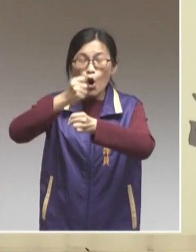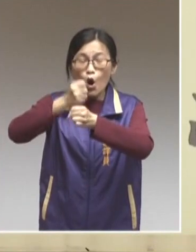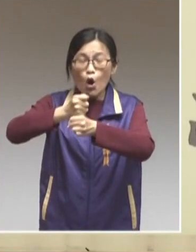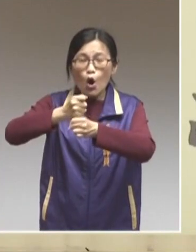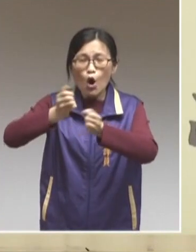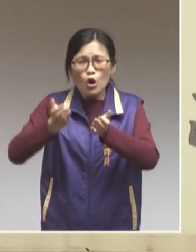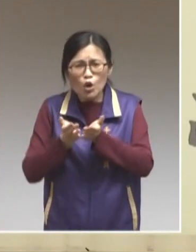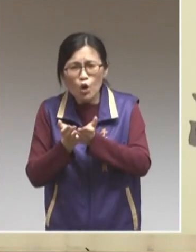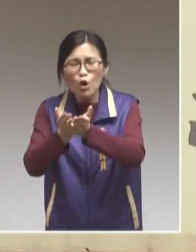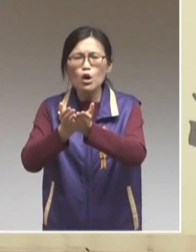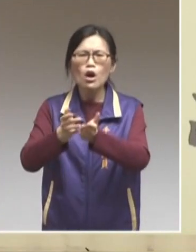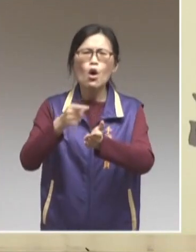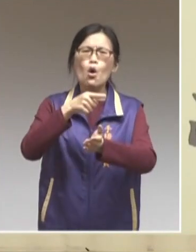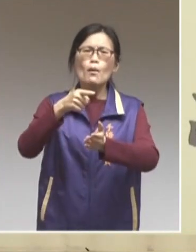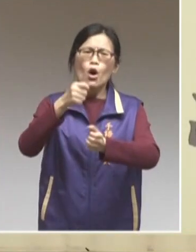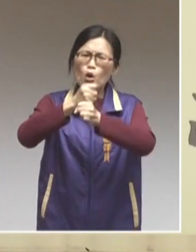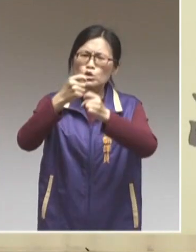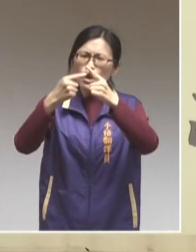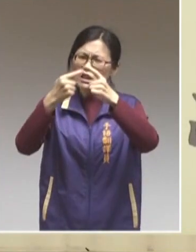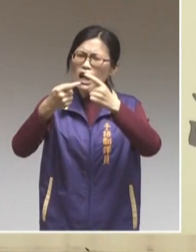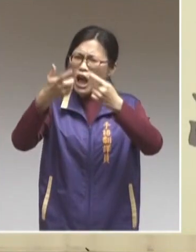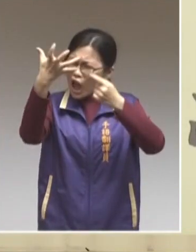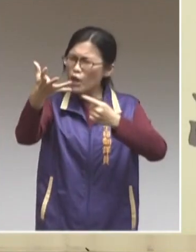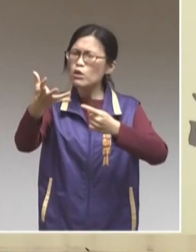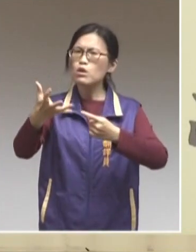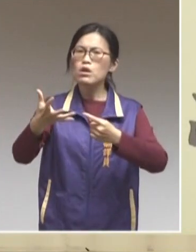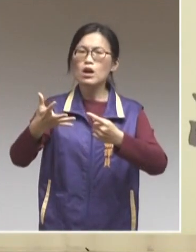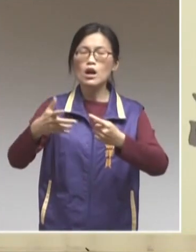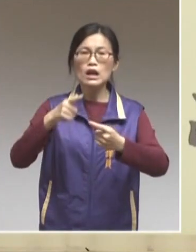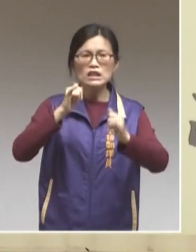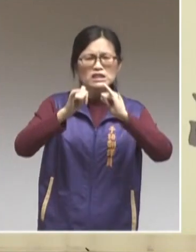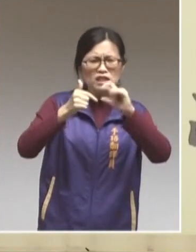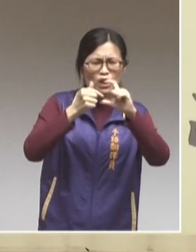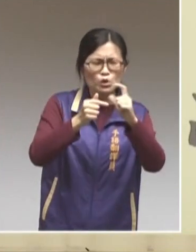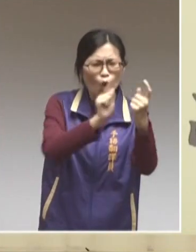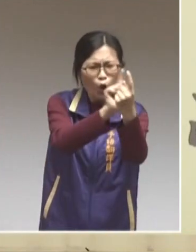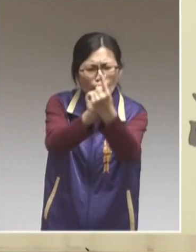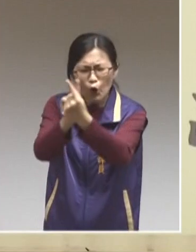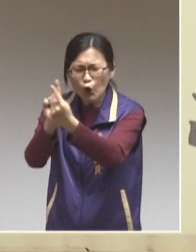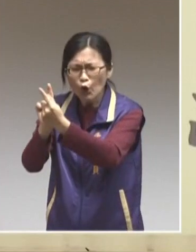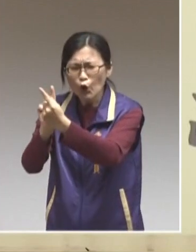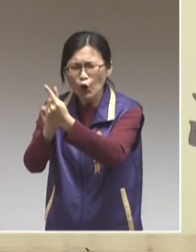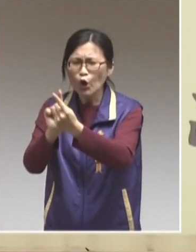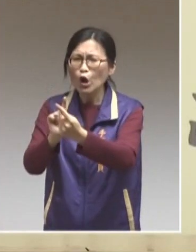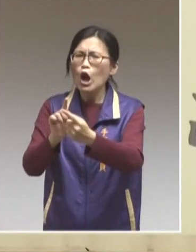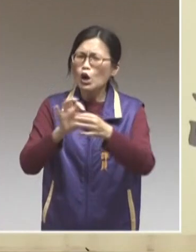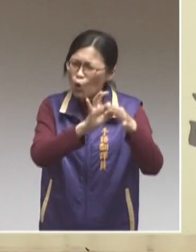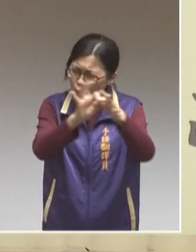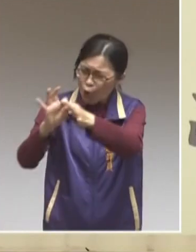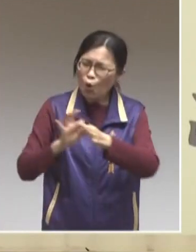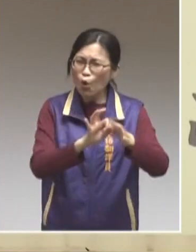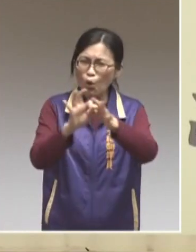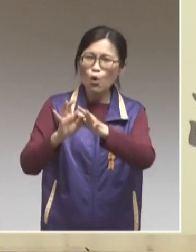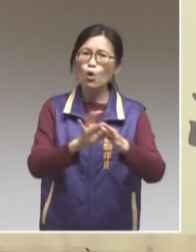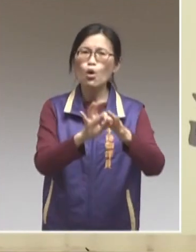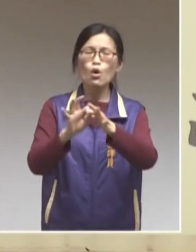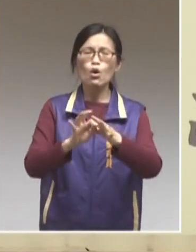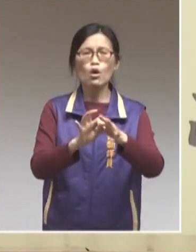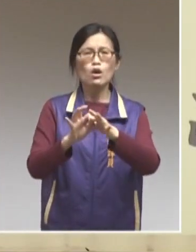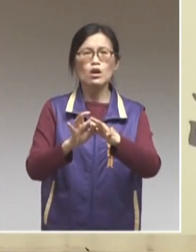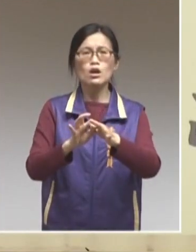常多的就业的人口，那跟社区其实几乎都是跟社区是连接在一起，哦，那这个当